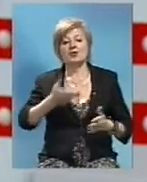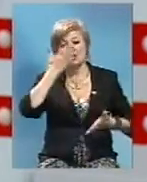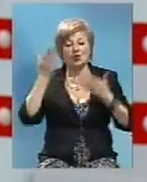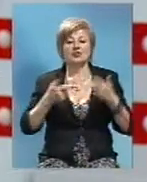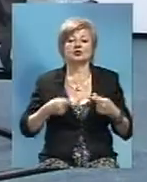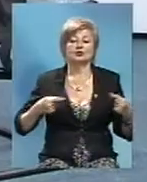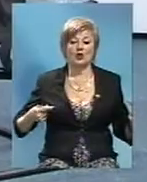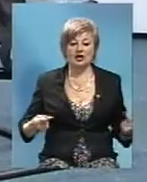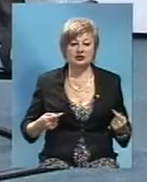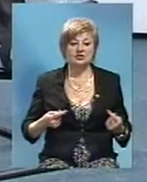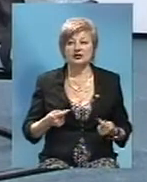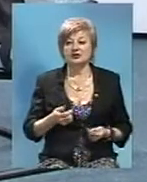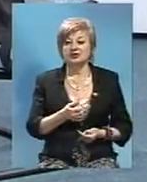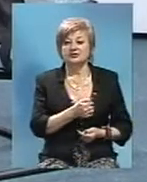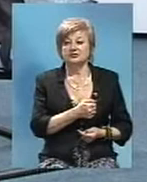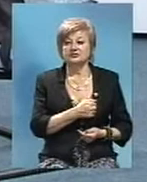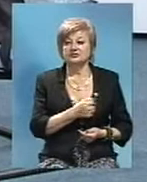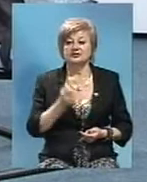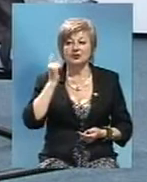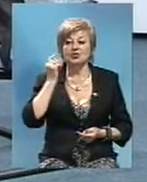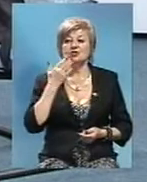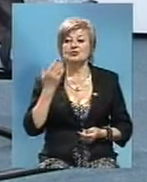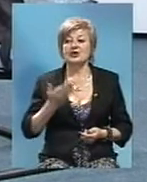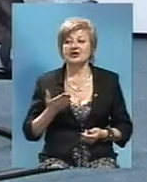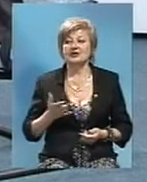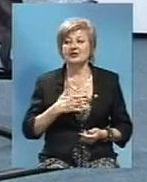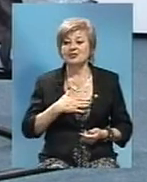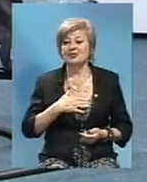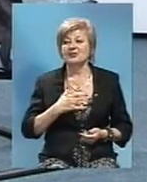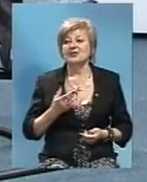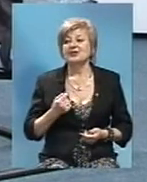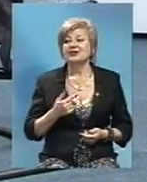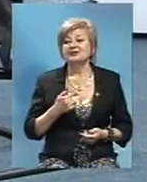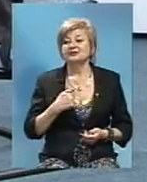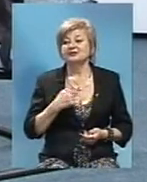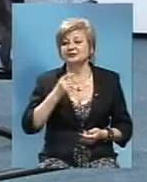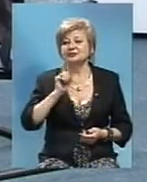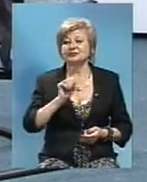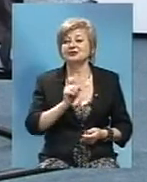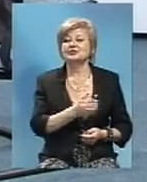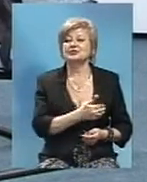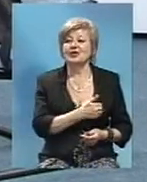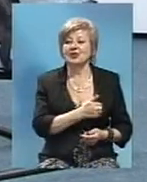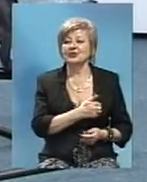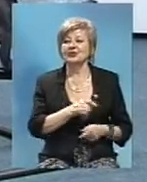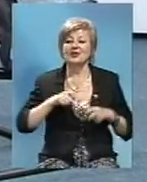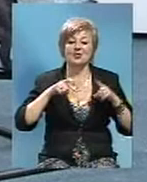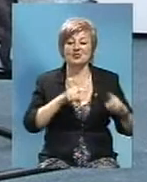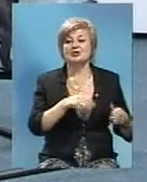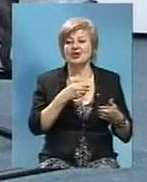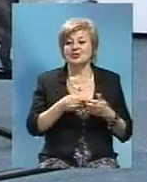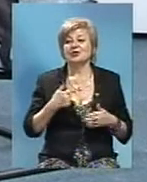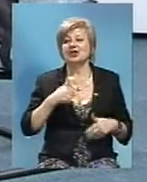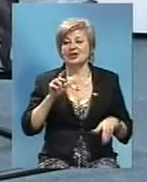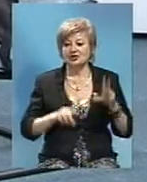інший спосіб. На жаль, лекції, от я почула про лекції, мені так стало сумно, що захотілося піти і щось купити, тому я